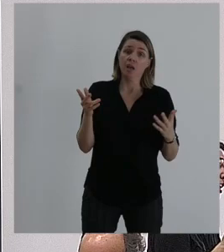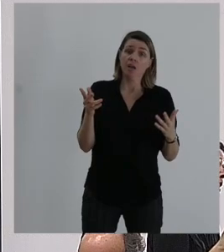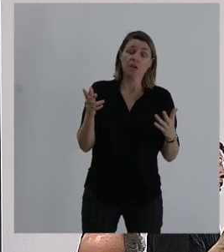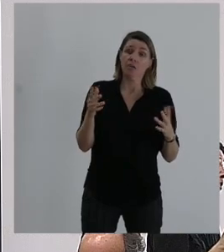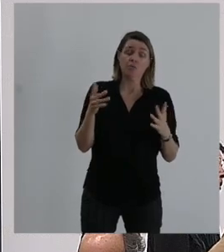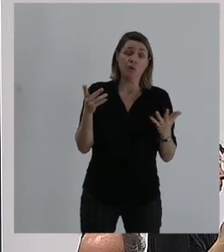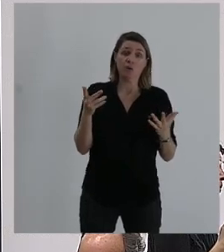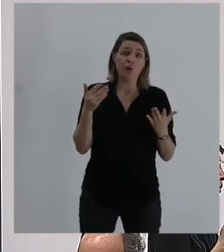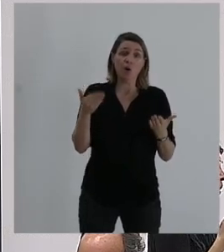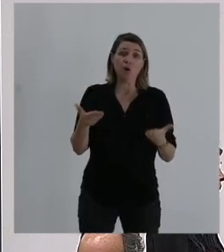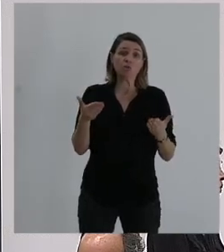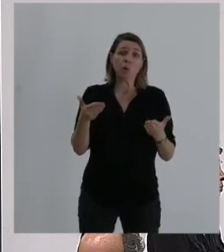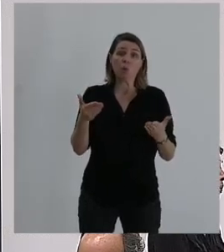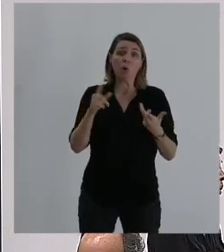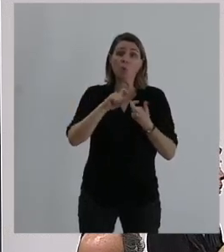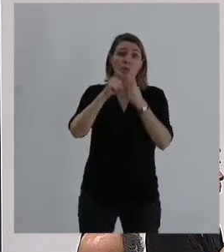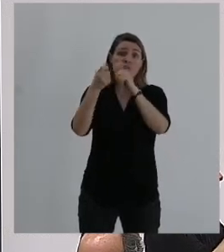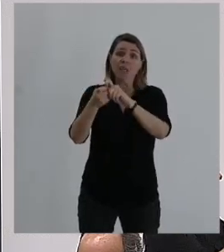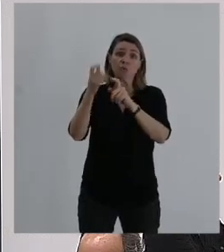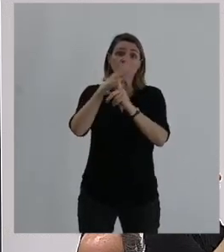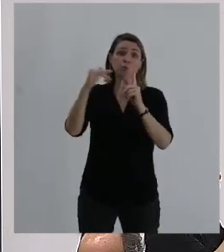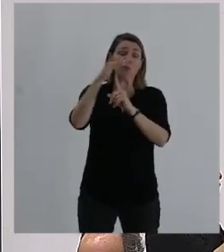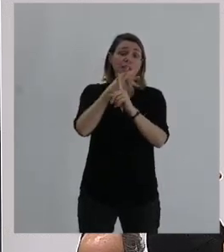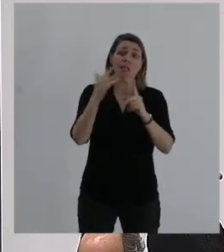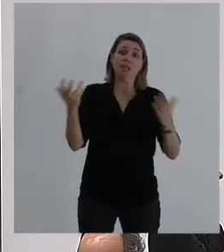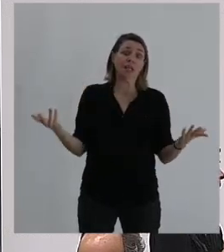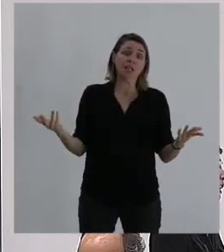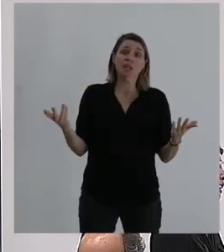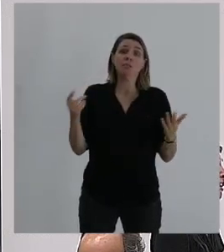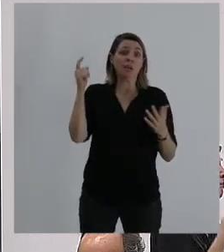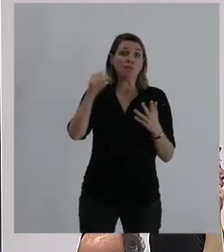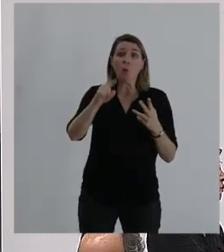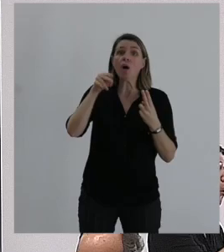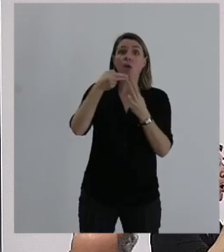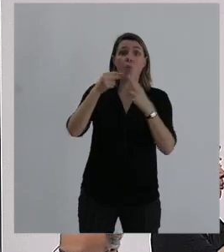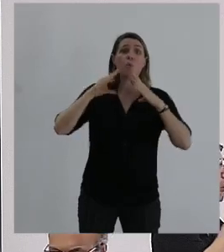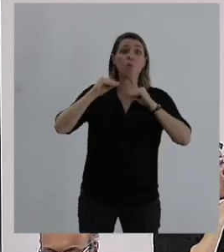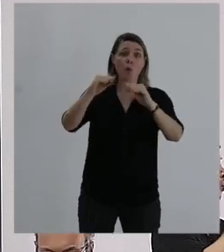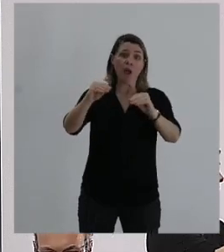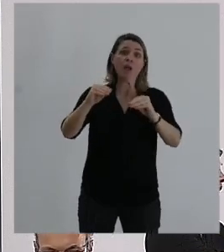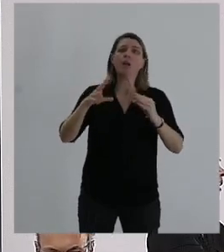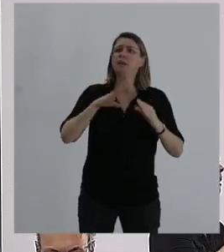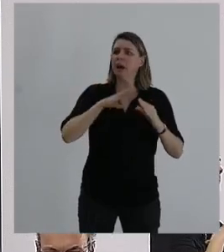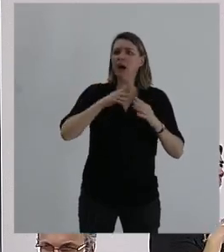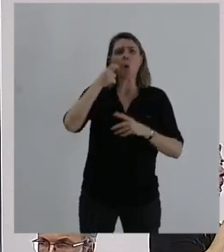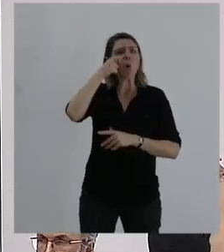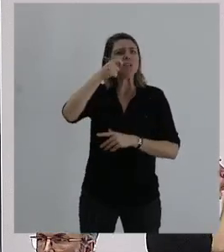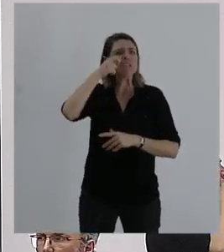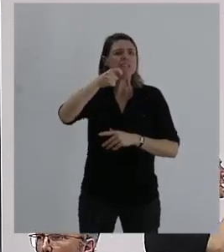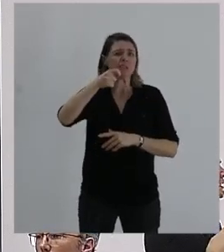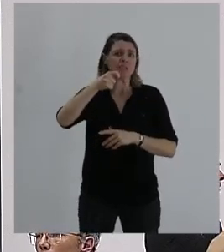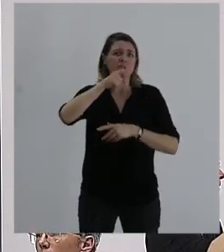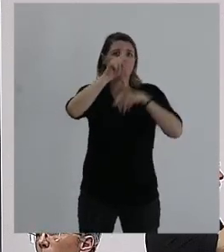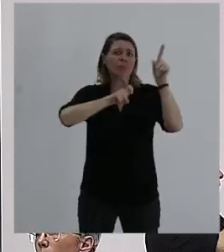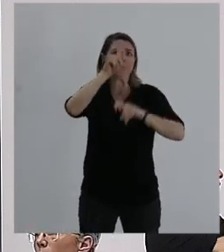main. Nous vivons là dans des modifications dans notre société, mais il faut apporter des réponses concrètes. Il y a un audit qui est en train de se terminer, je